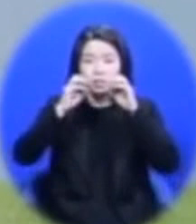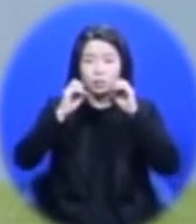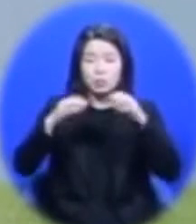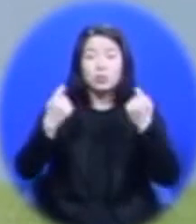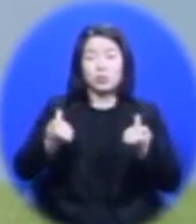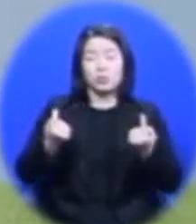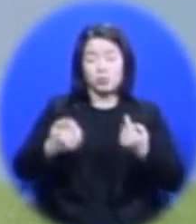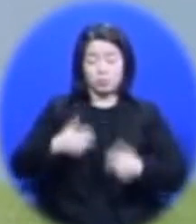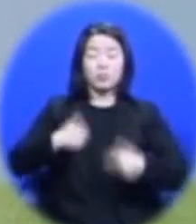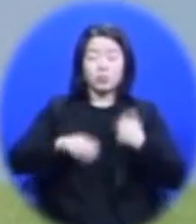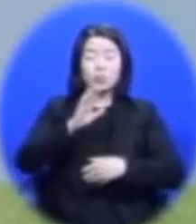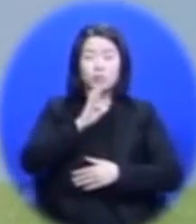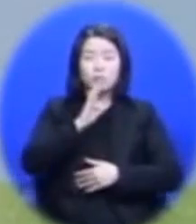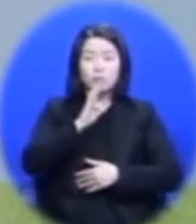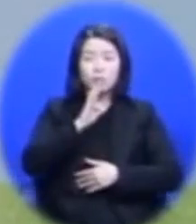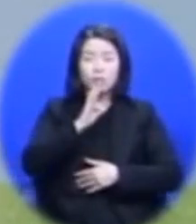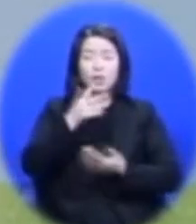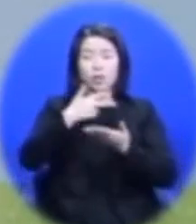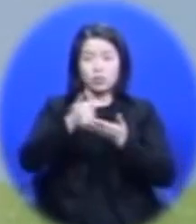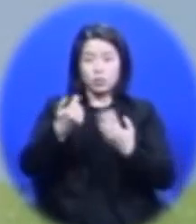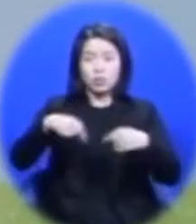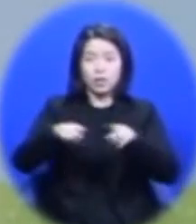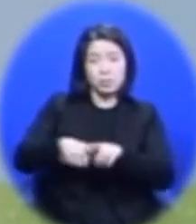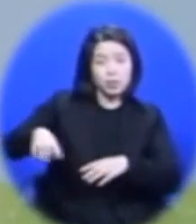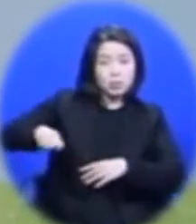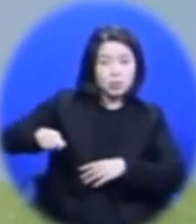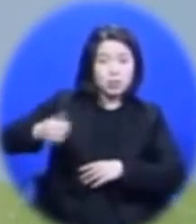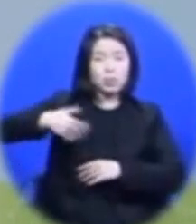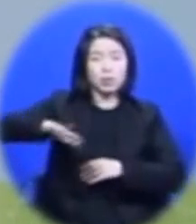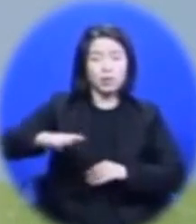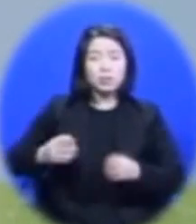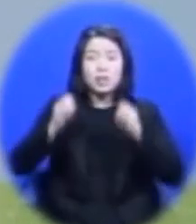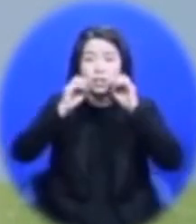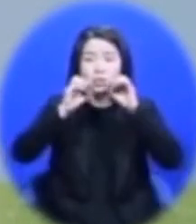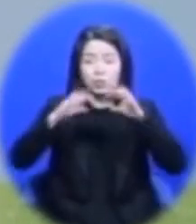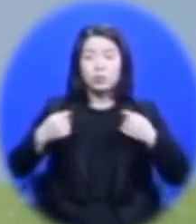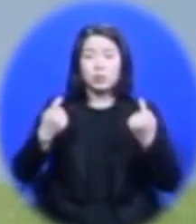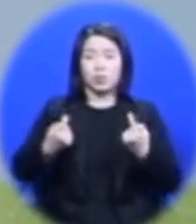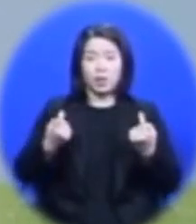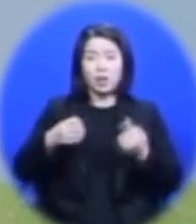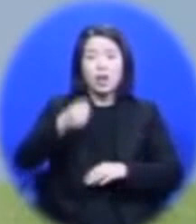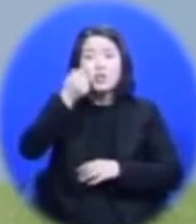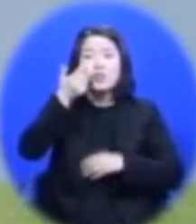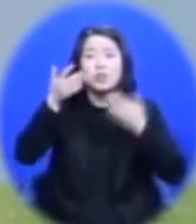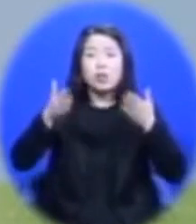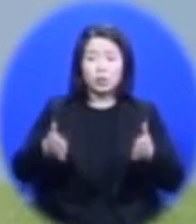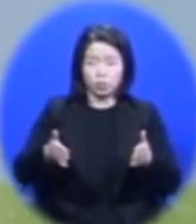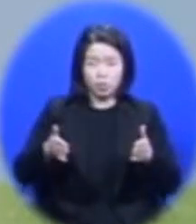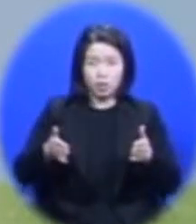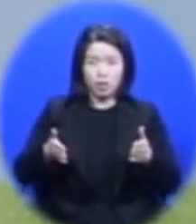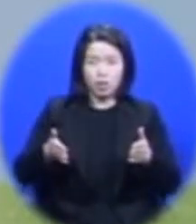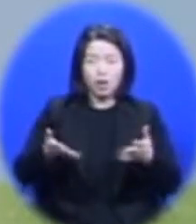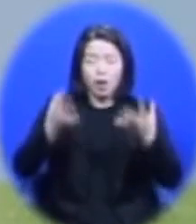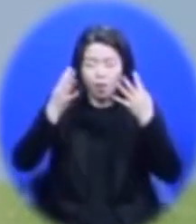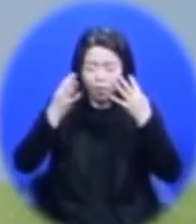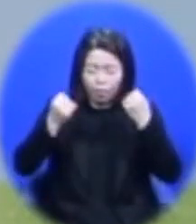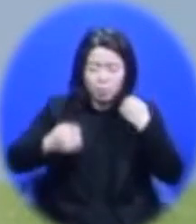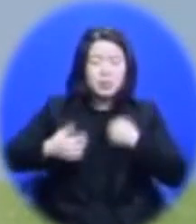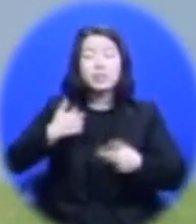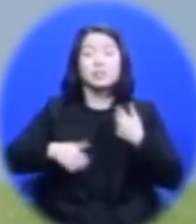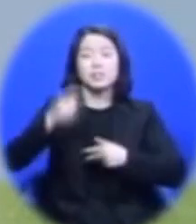즐겁지요. 주님과 함께 손잡고 가는 전도 여행이에요. 6개월 동안이나. 그러면 얼마나